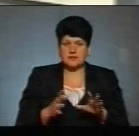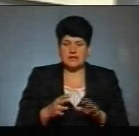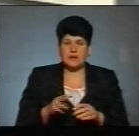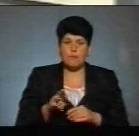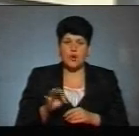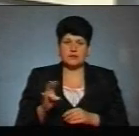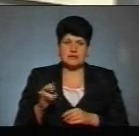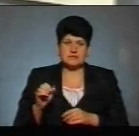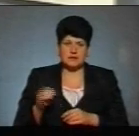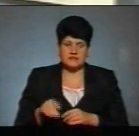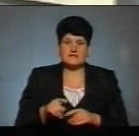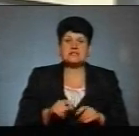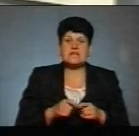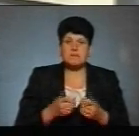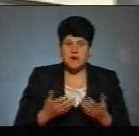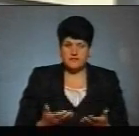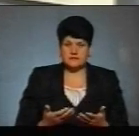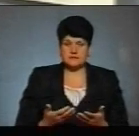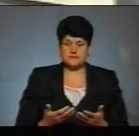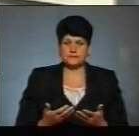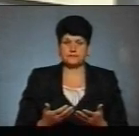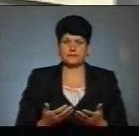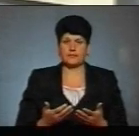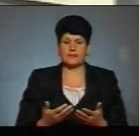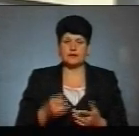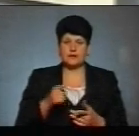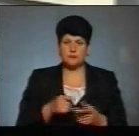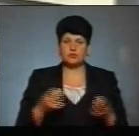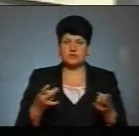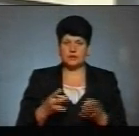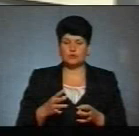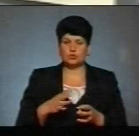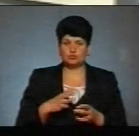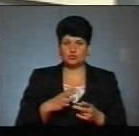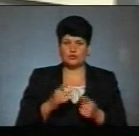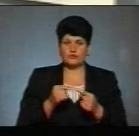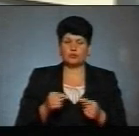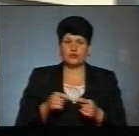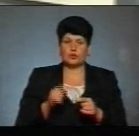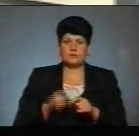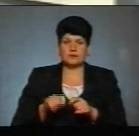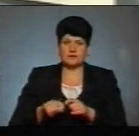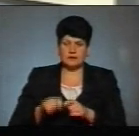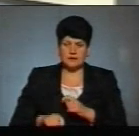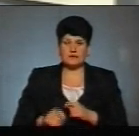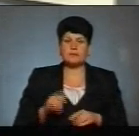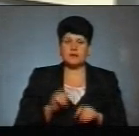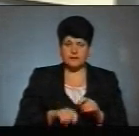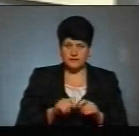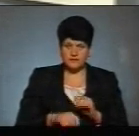Монастириськ. Тобто він зламався. Там потрібно було відповідно десь його протестувати, вони протестували,